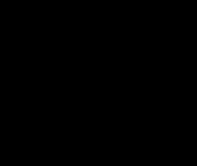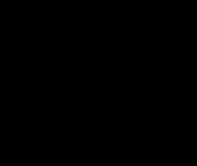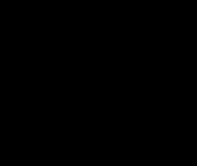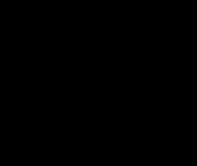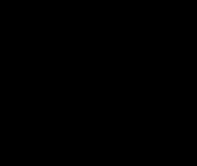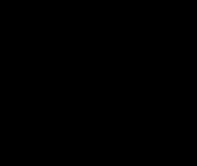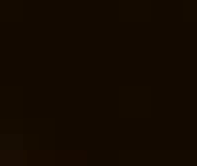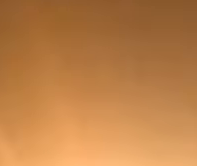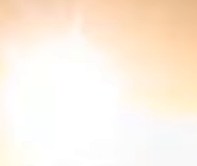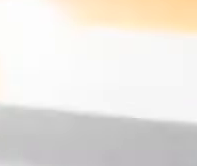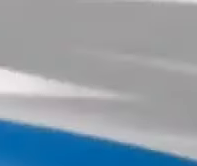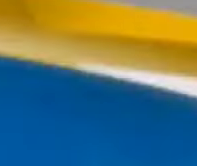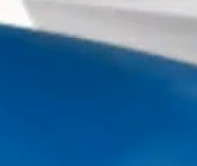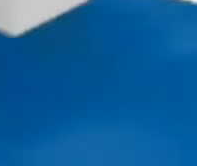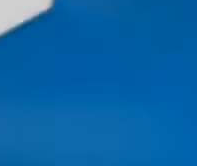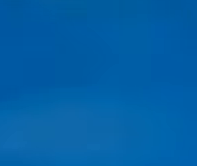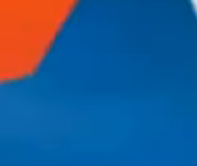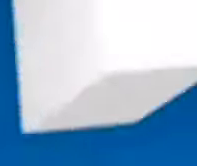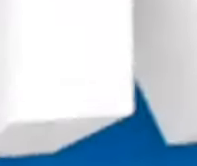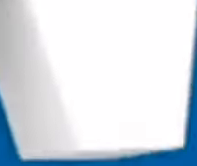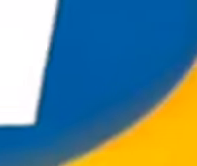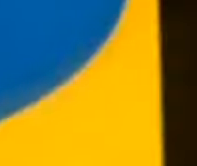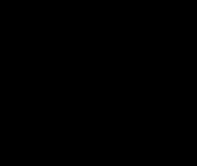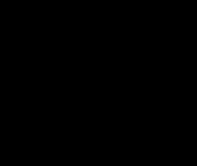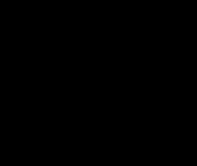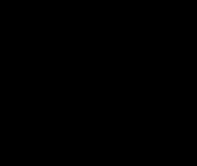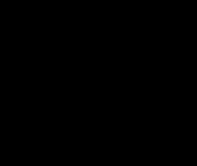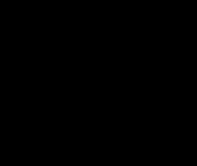Everywhere you go, MTN.